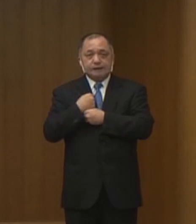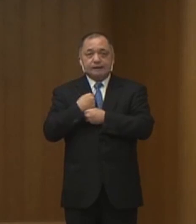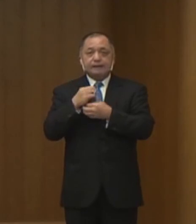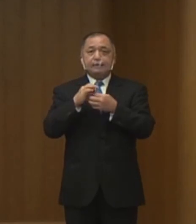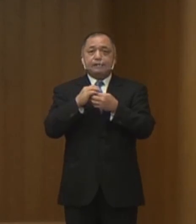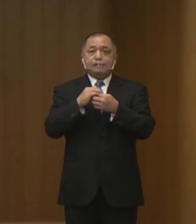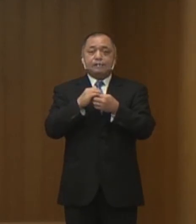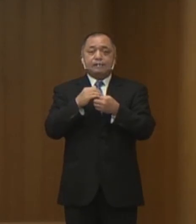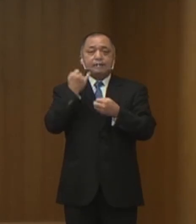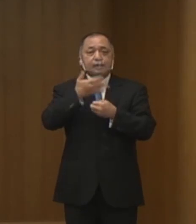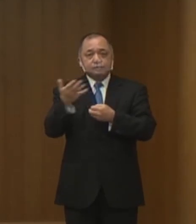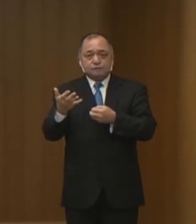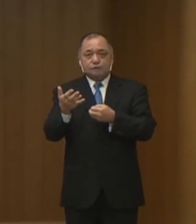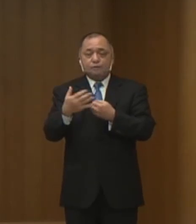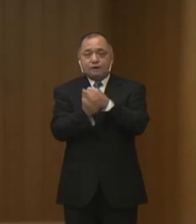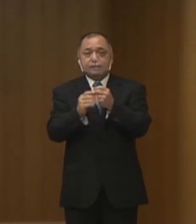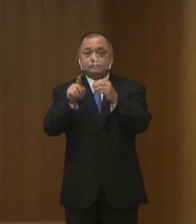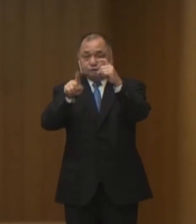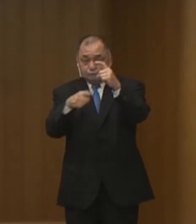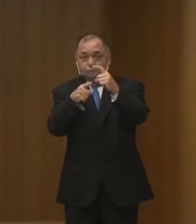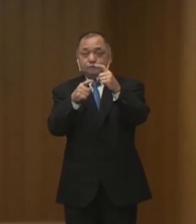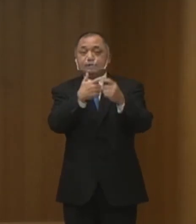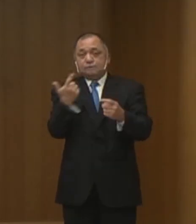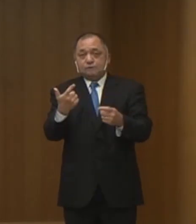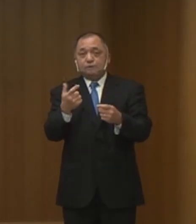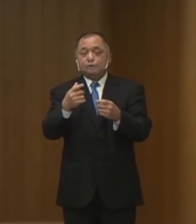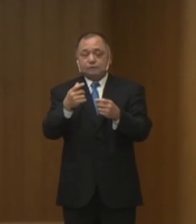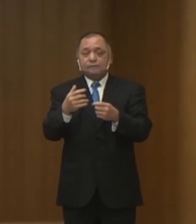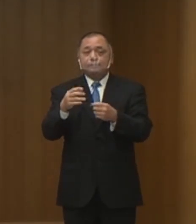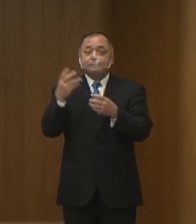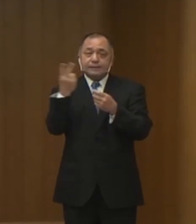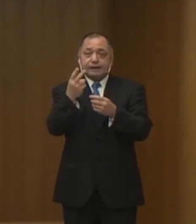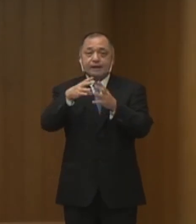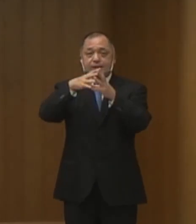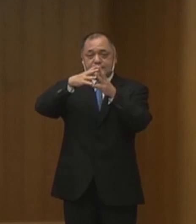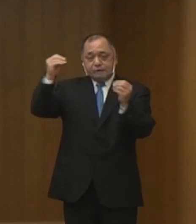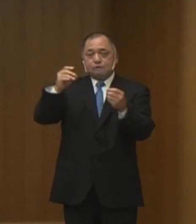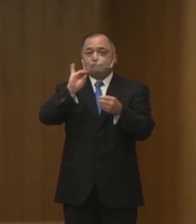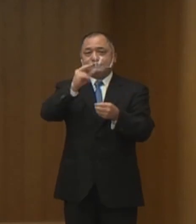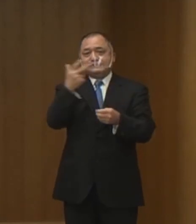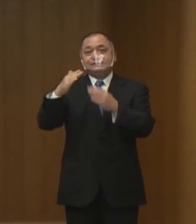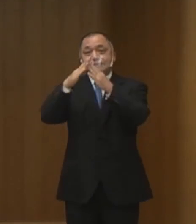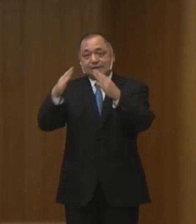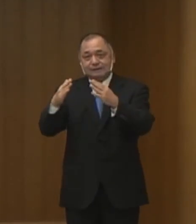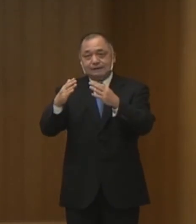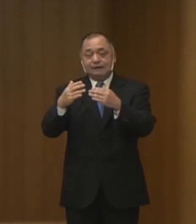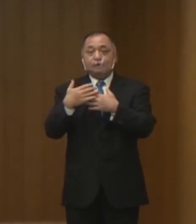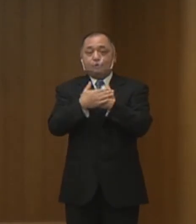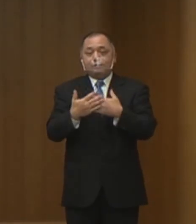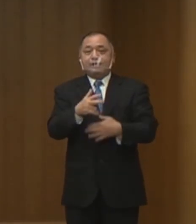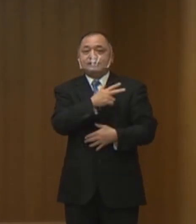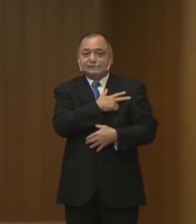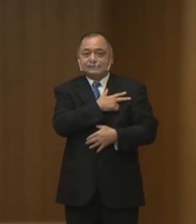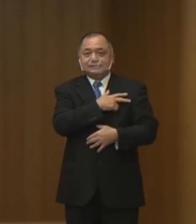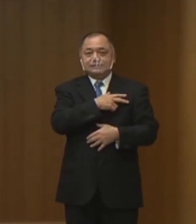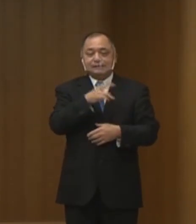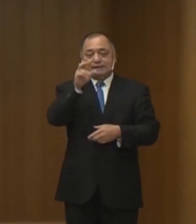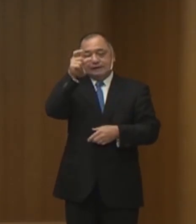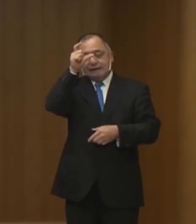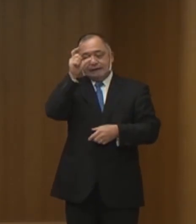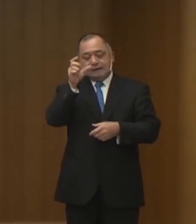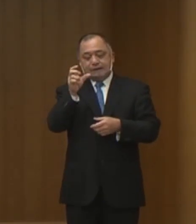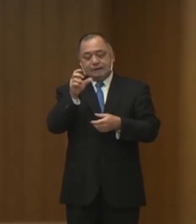係の皆様、全国知事会からも多くの保健師、看護師の皆様の派遣